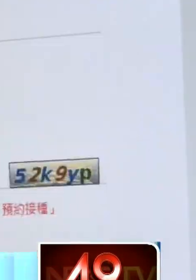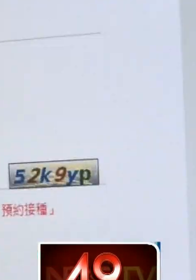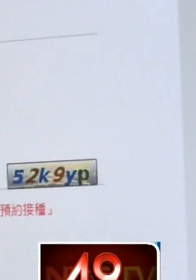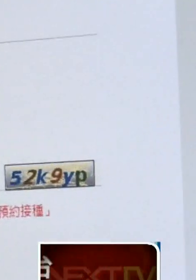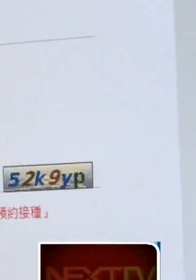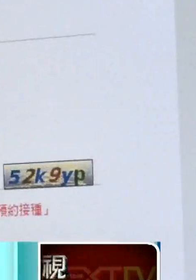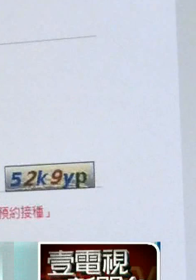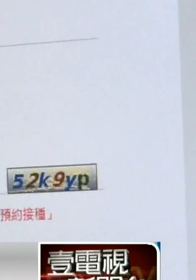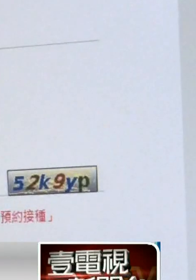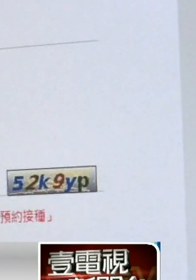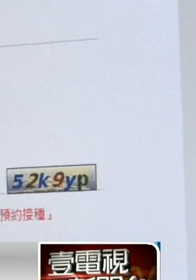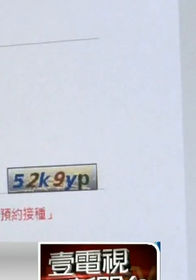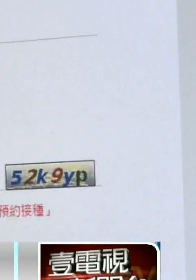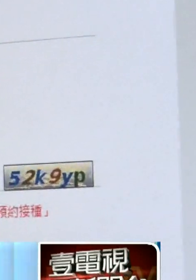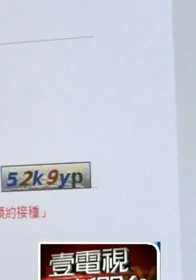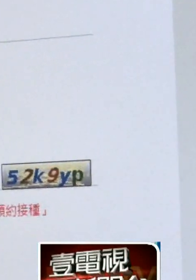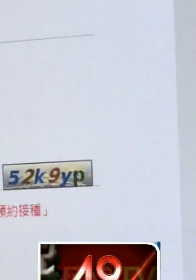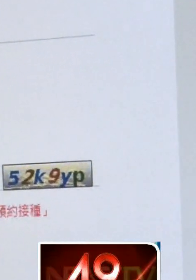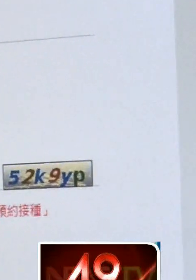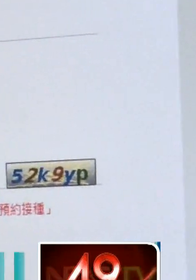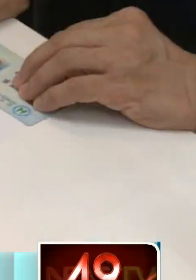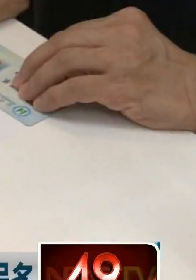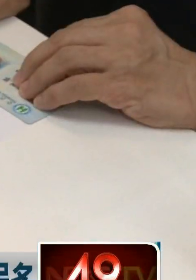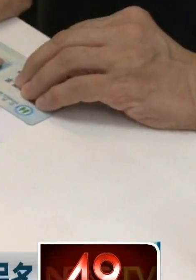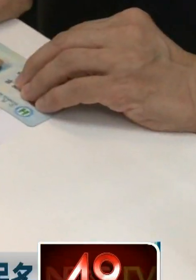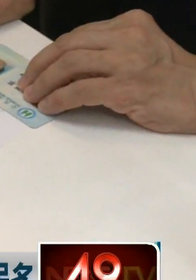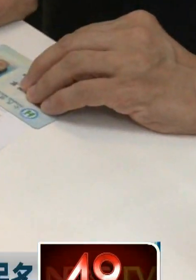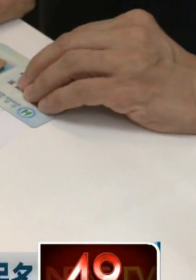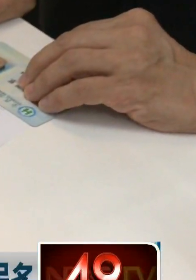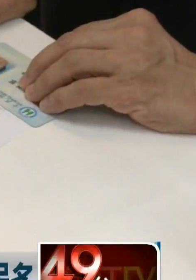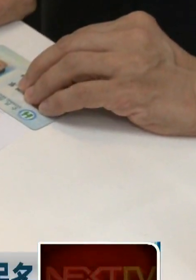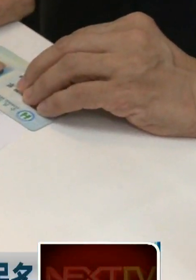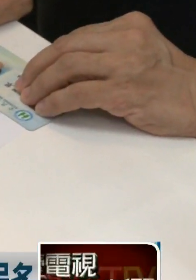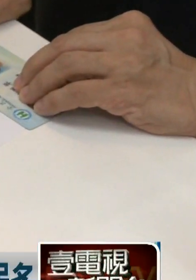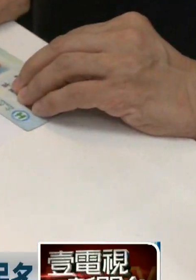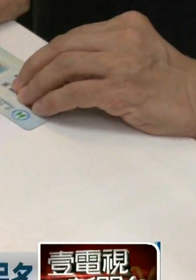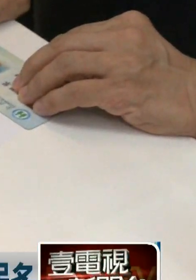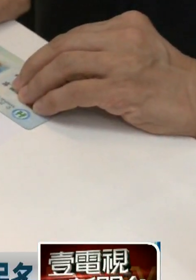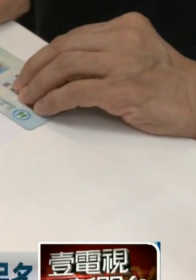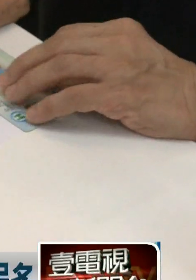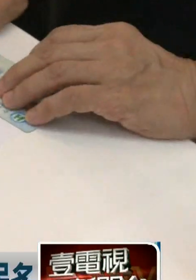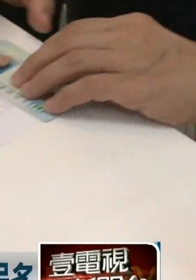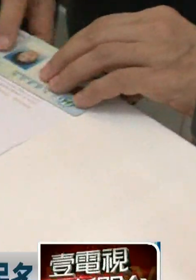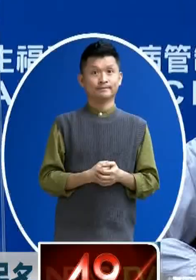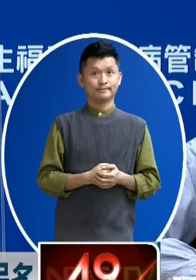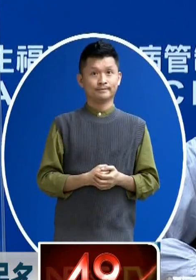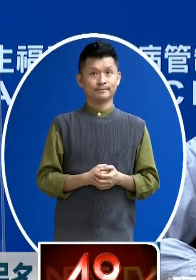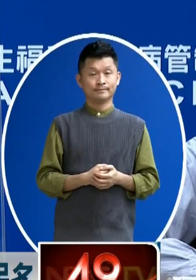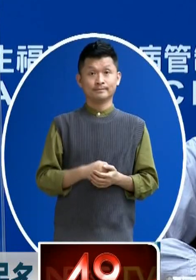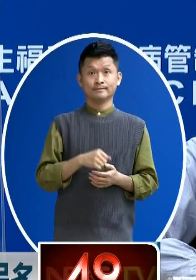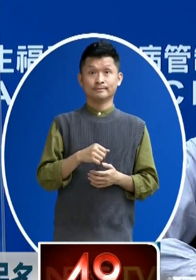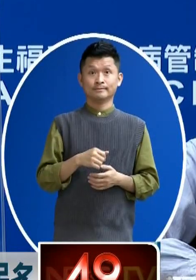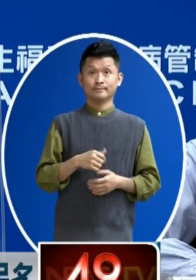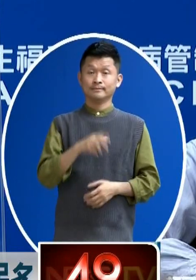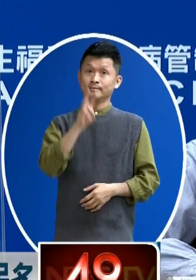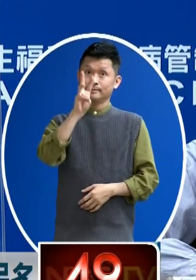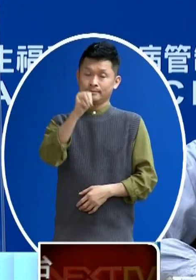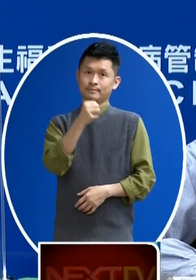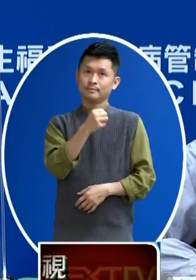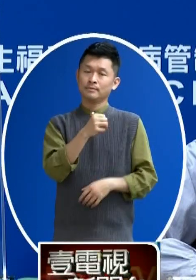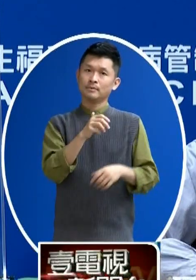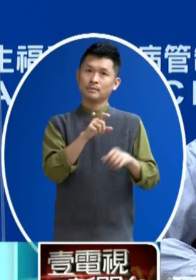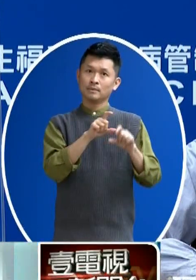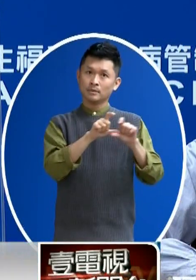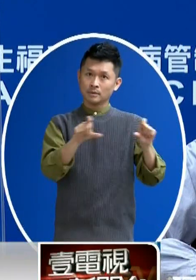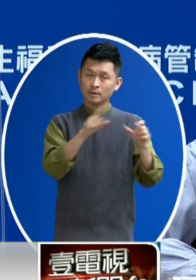过14期的混打还是照常，而且很抢手，已经有18.3万人完成预约。 莫德纳有大概10万